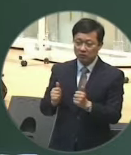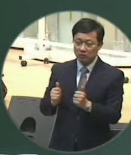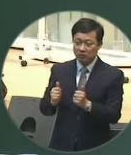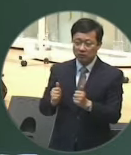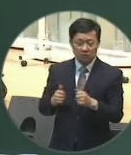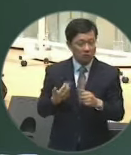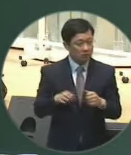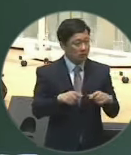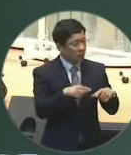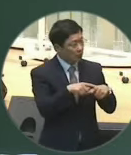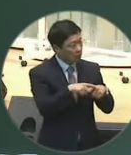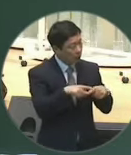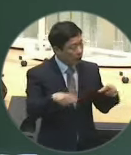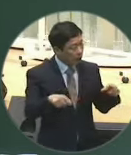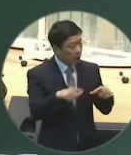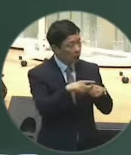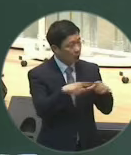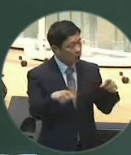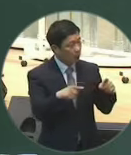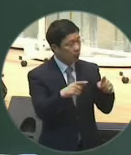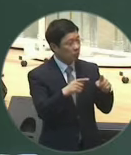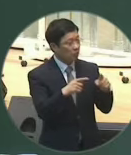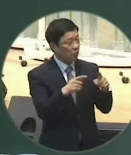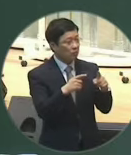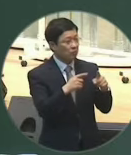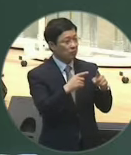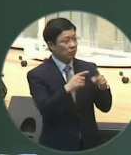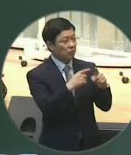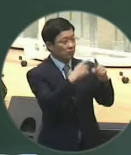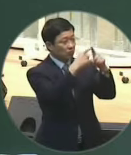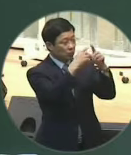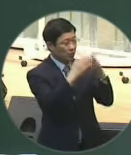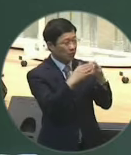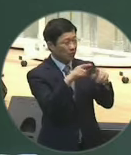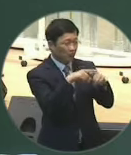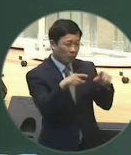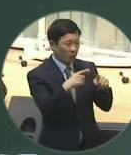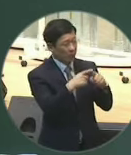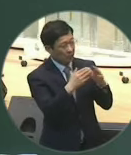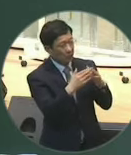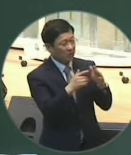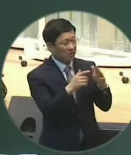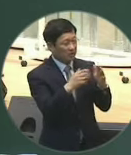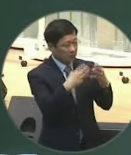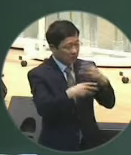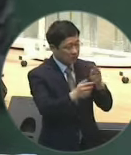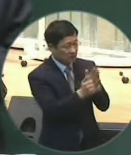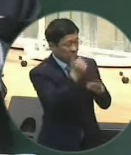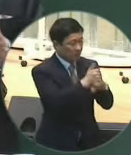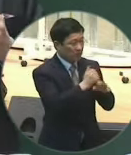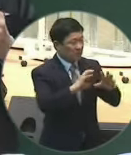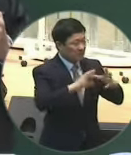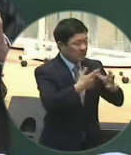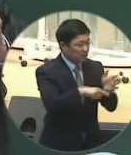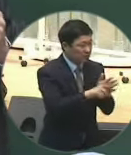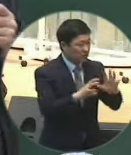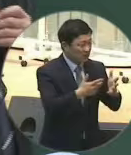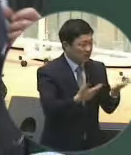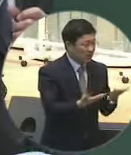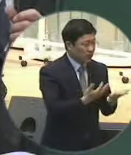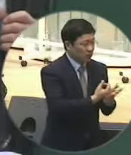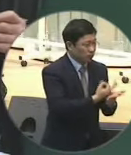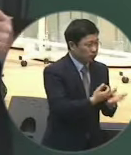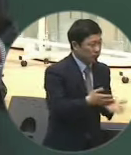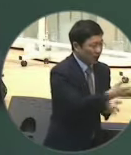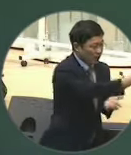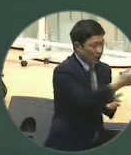일반 기독교인들 대성공을 해버리면요, 세상 일 해요. But average Christians, when they have great success, they actually get more involved